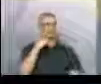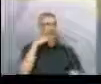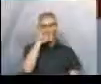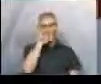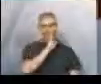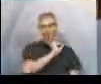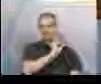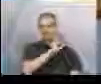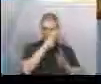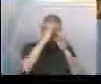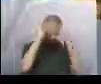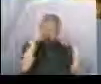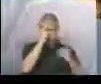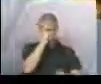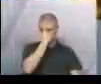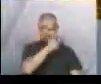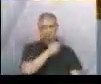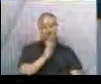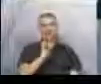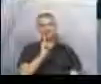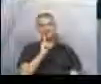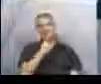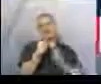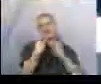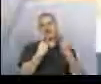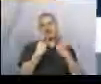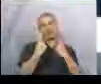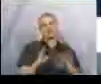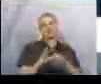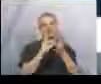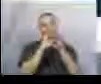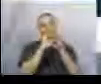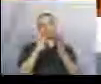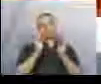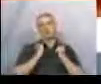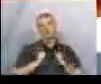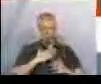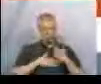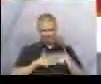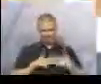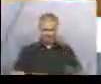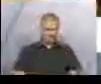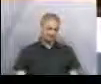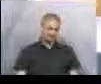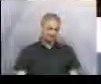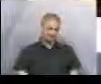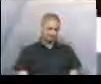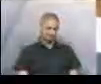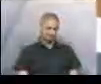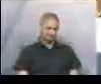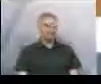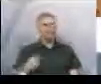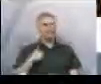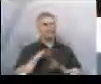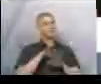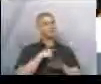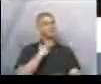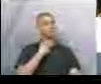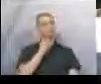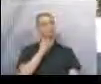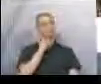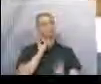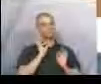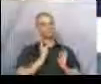של חב"ד בהודו, אבל אני חושב שכל אחד מתחבר לדברים שנוח לו ונעים לו איתם. אני מרגיש יהודי